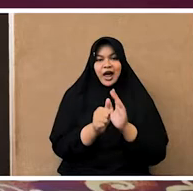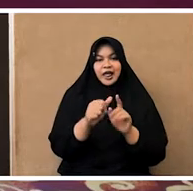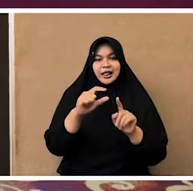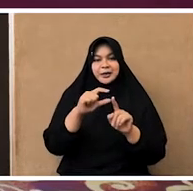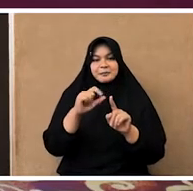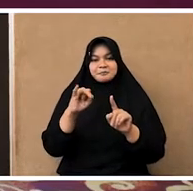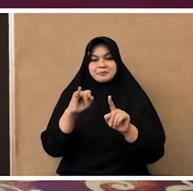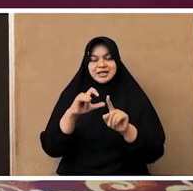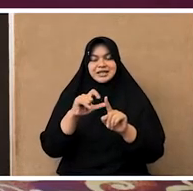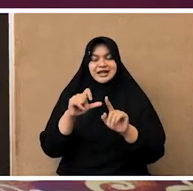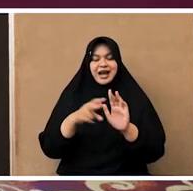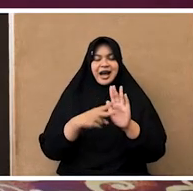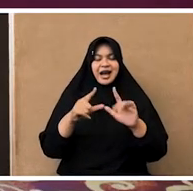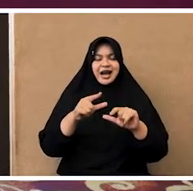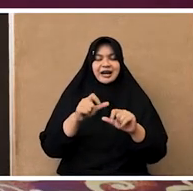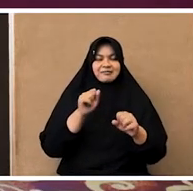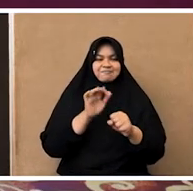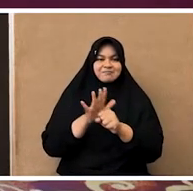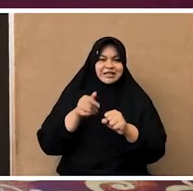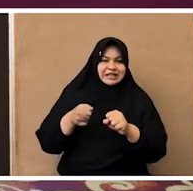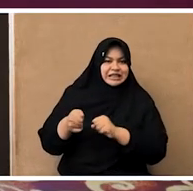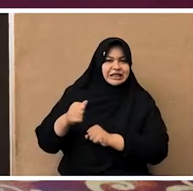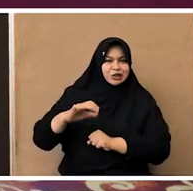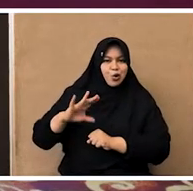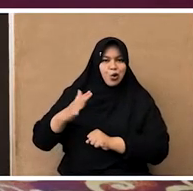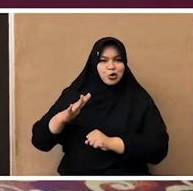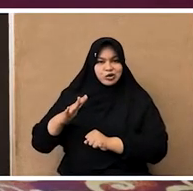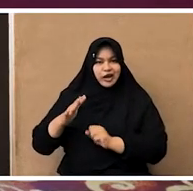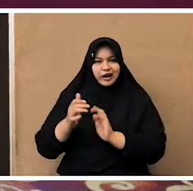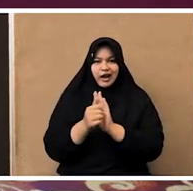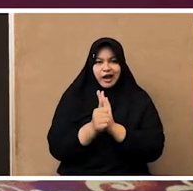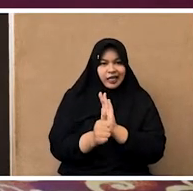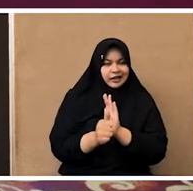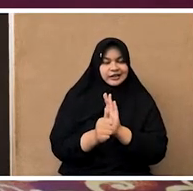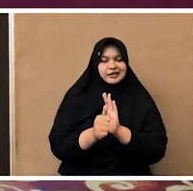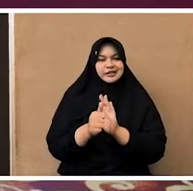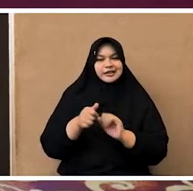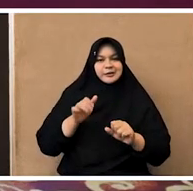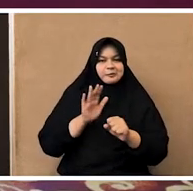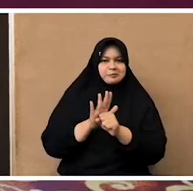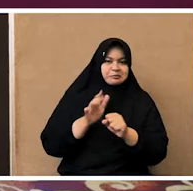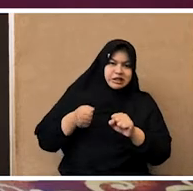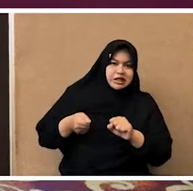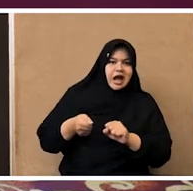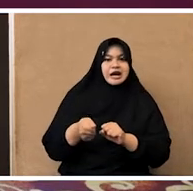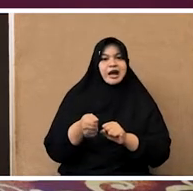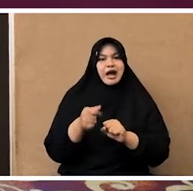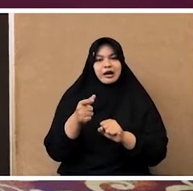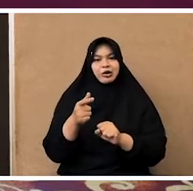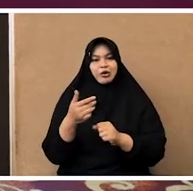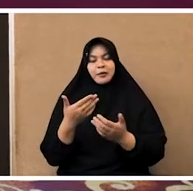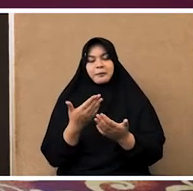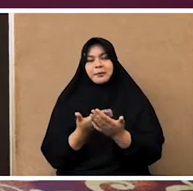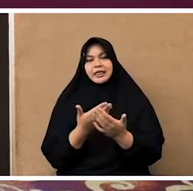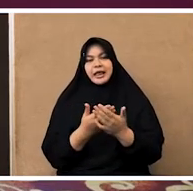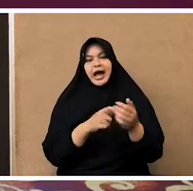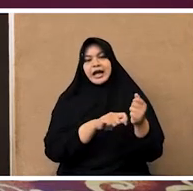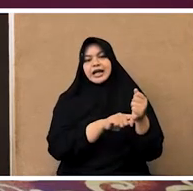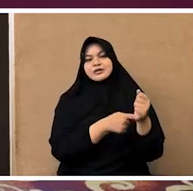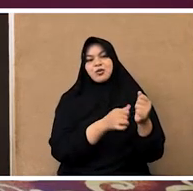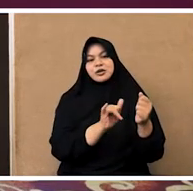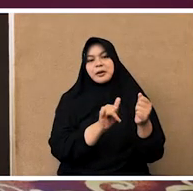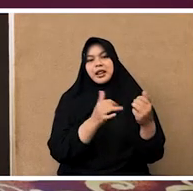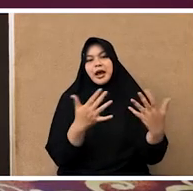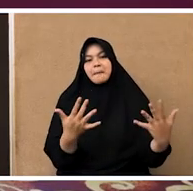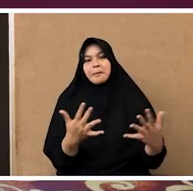ini dosen pidana ahli pidana Nah kita ingin minta Responnya ini utamanya tadi